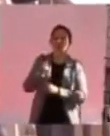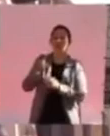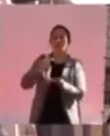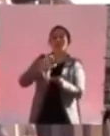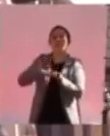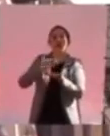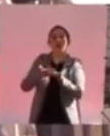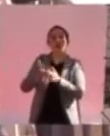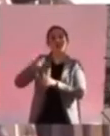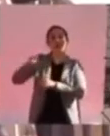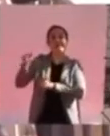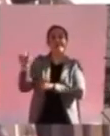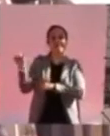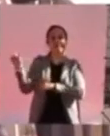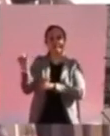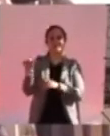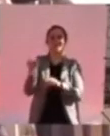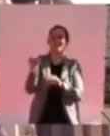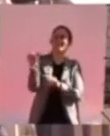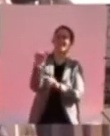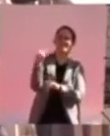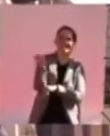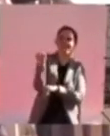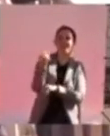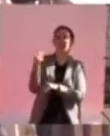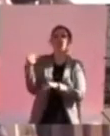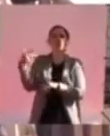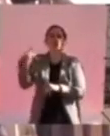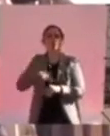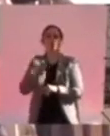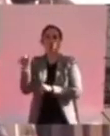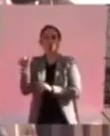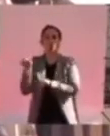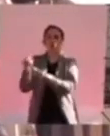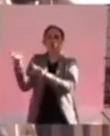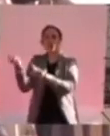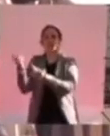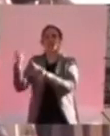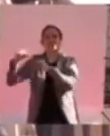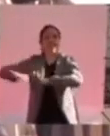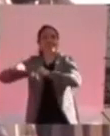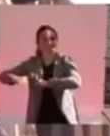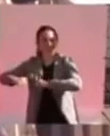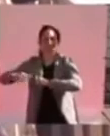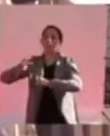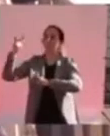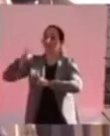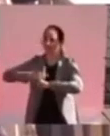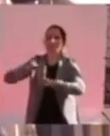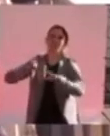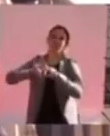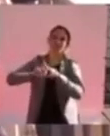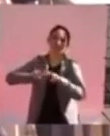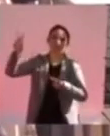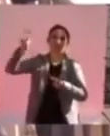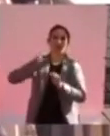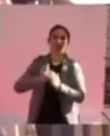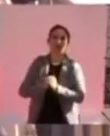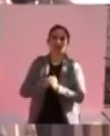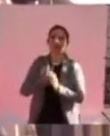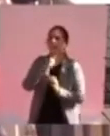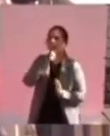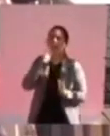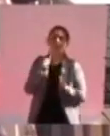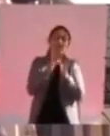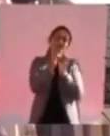servizio socio sanitario nazionale ma soprattutto sono necessarie regole buone